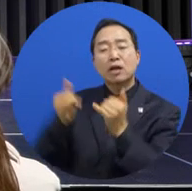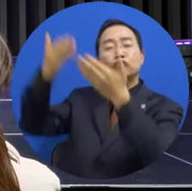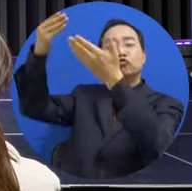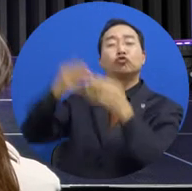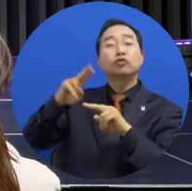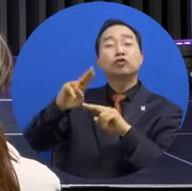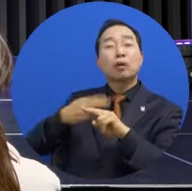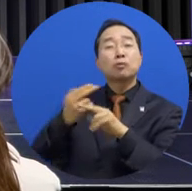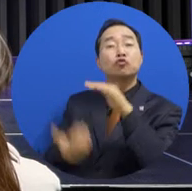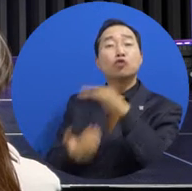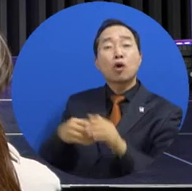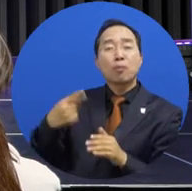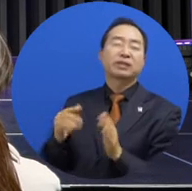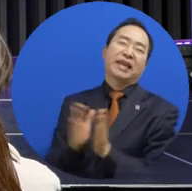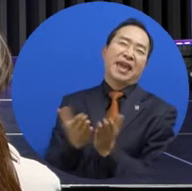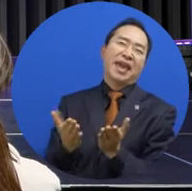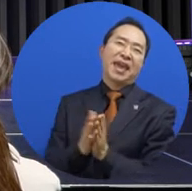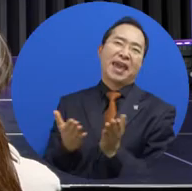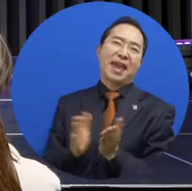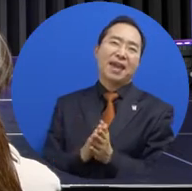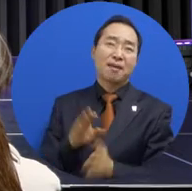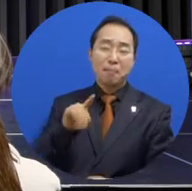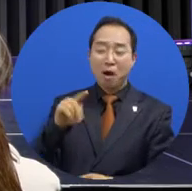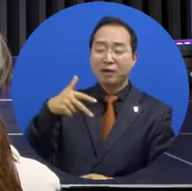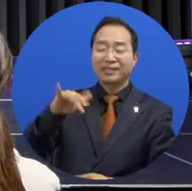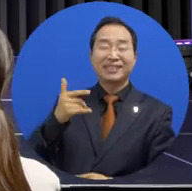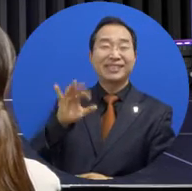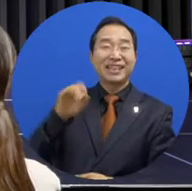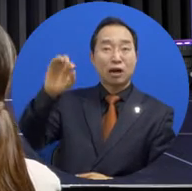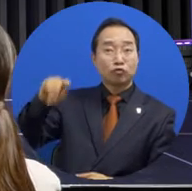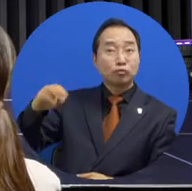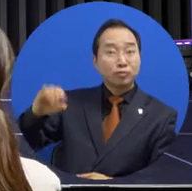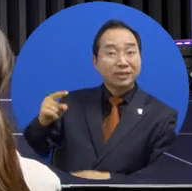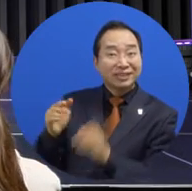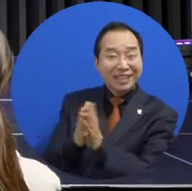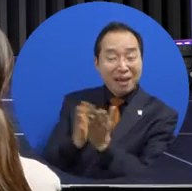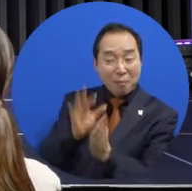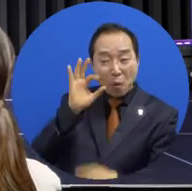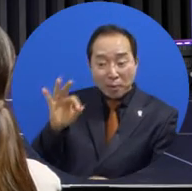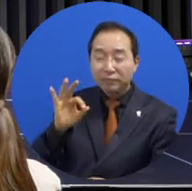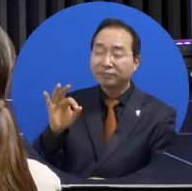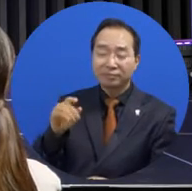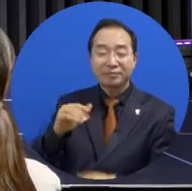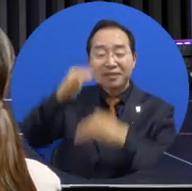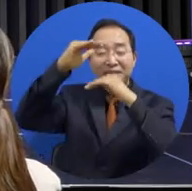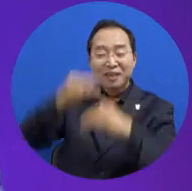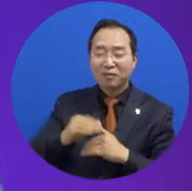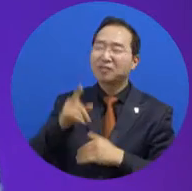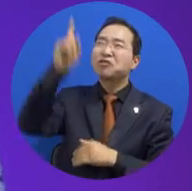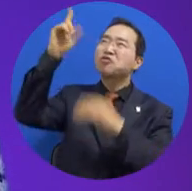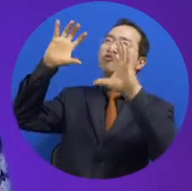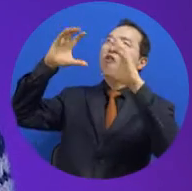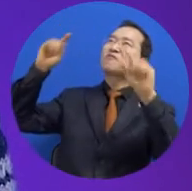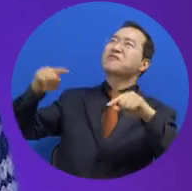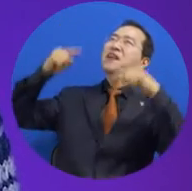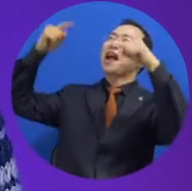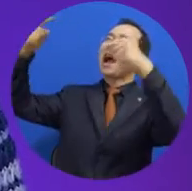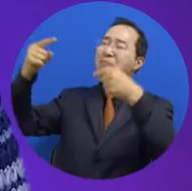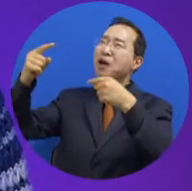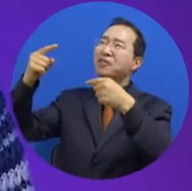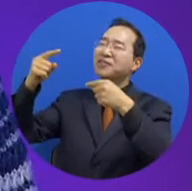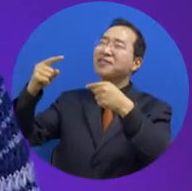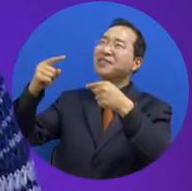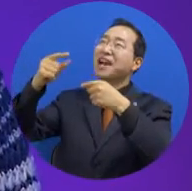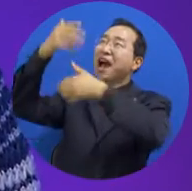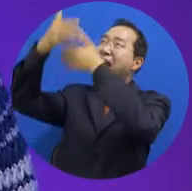쓴 글 중에 천국에 가면 어떤 선물을 받나? 책을 받는다는 거예요. 그럼